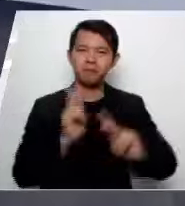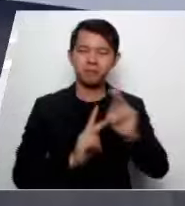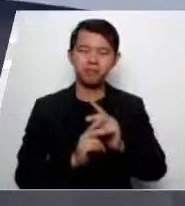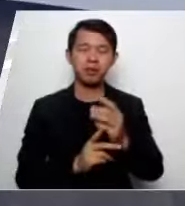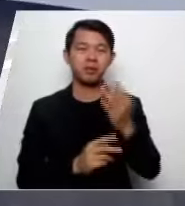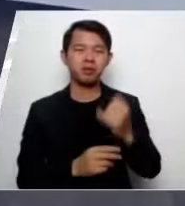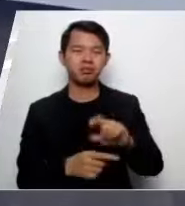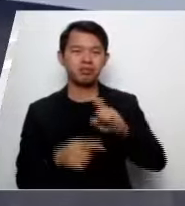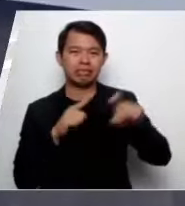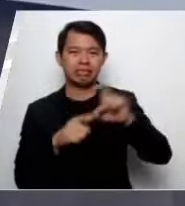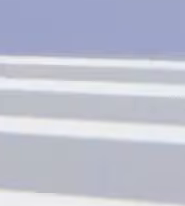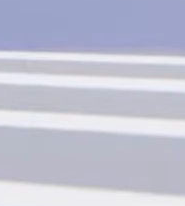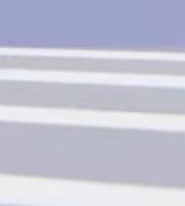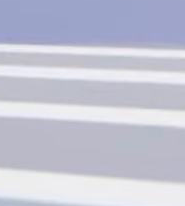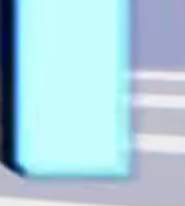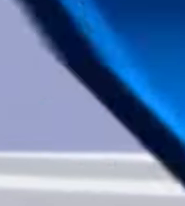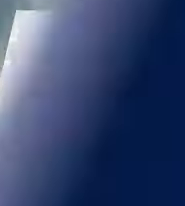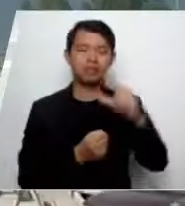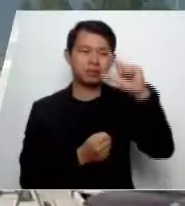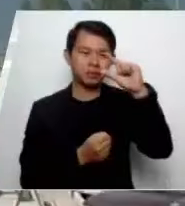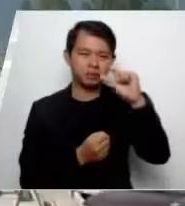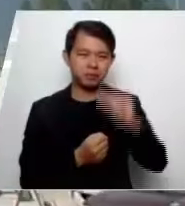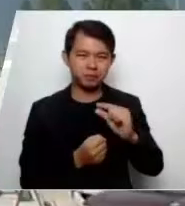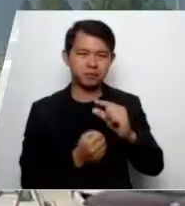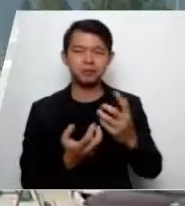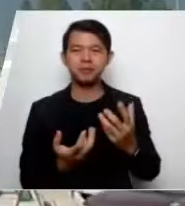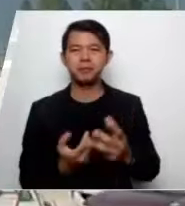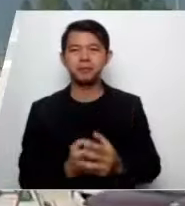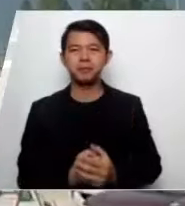Saksi si Maki Pulido.